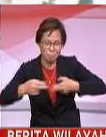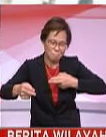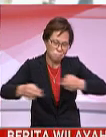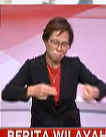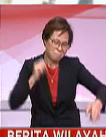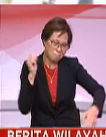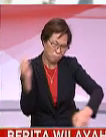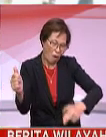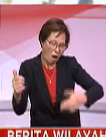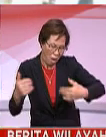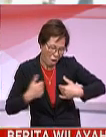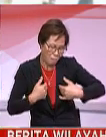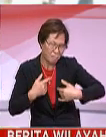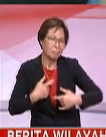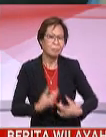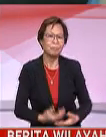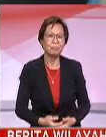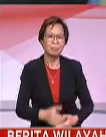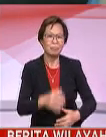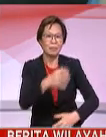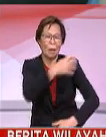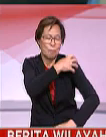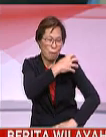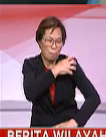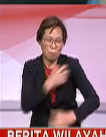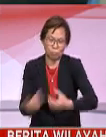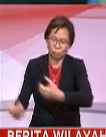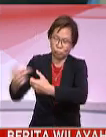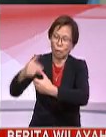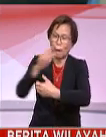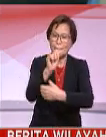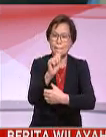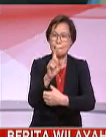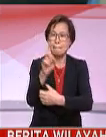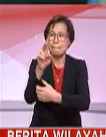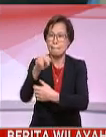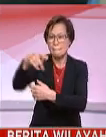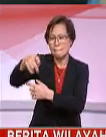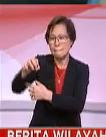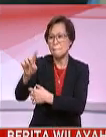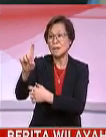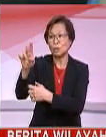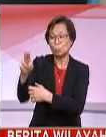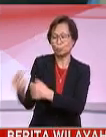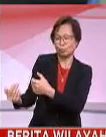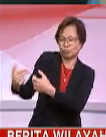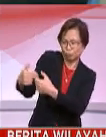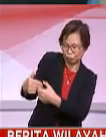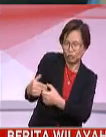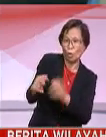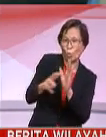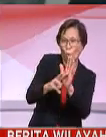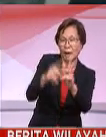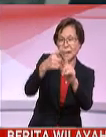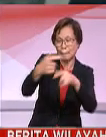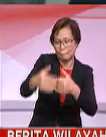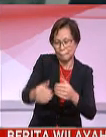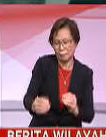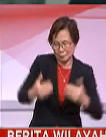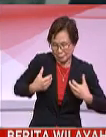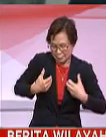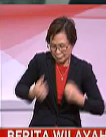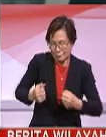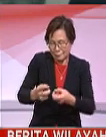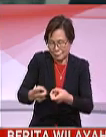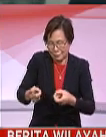pengurusan sendiri. Penguatkuasaan turut disertai Adun Pedu Muhammad Razi Mat Amin, wakil dari Pejabat